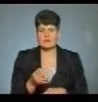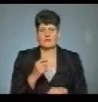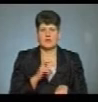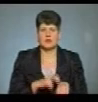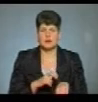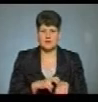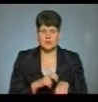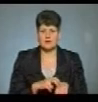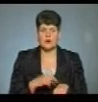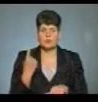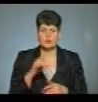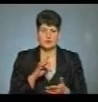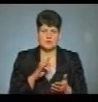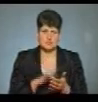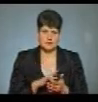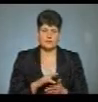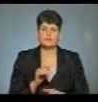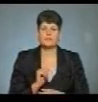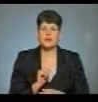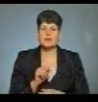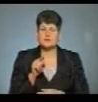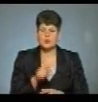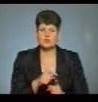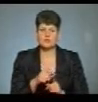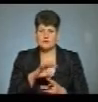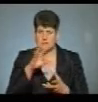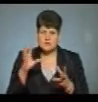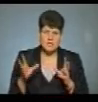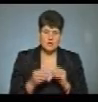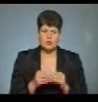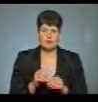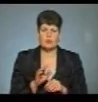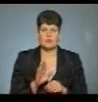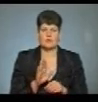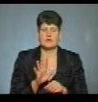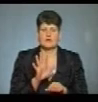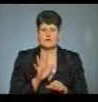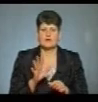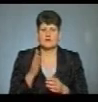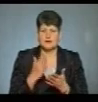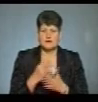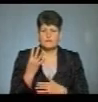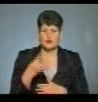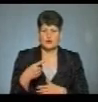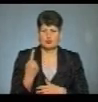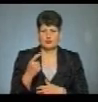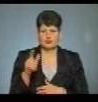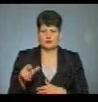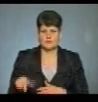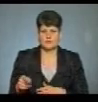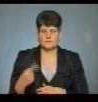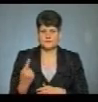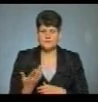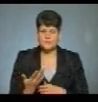лабораторного центру Володимир Паничев. За його словами, загалом COVID-19 підтвердили в 41 людини.